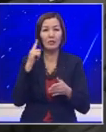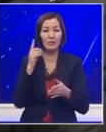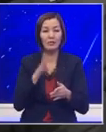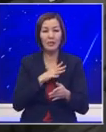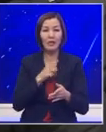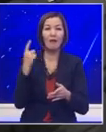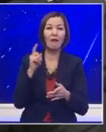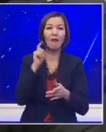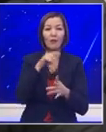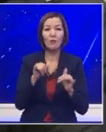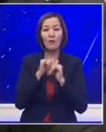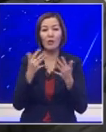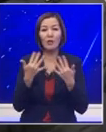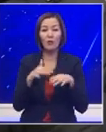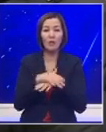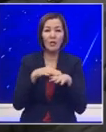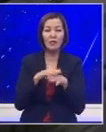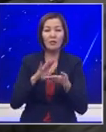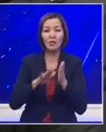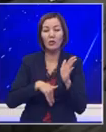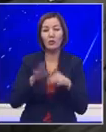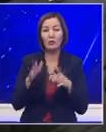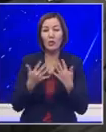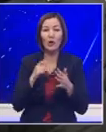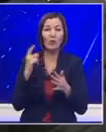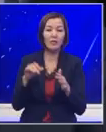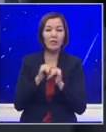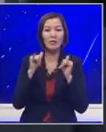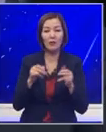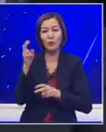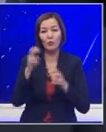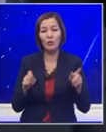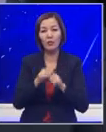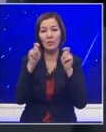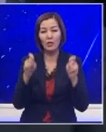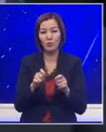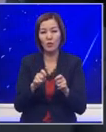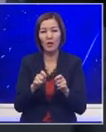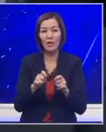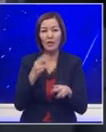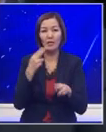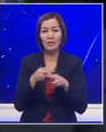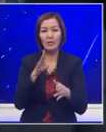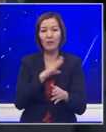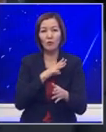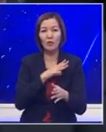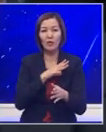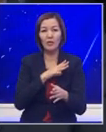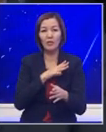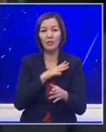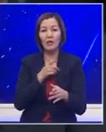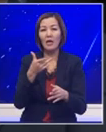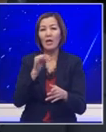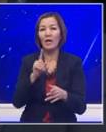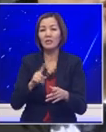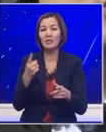аймақ экономикасы мен ауыл елдің әлеуетін көтеріп, ауыл шаруашылығын шалқытып, өнеркәсіп ошақтарын көптеп ашуға кедергі болған сұйық отын